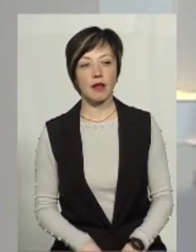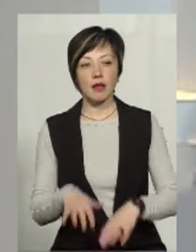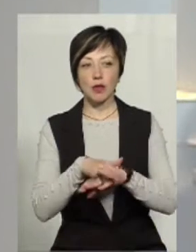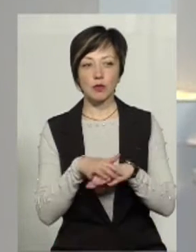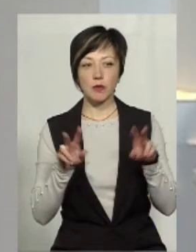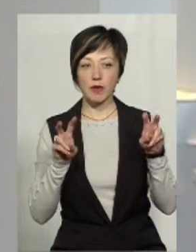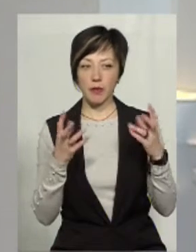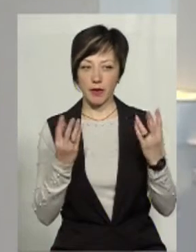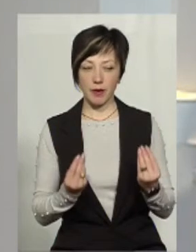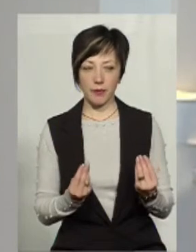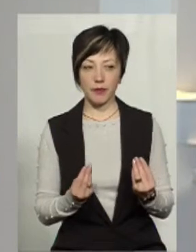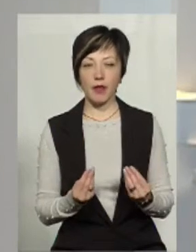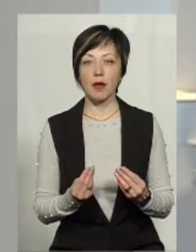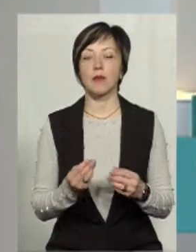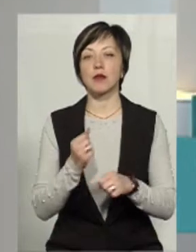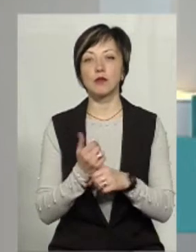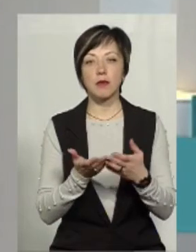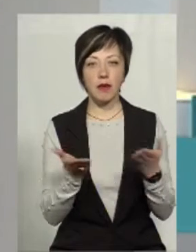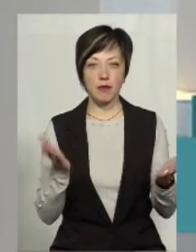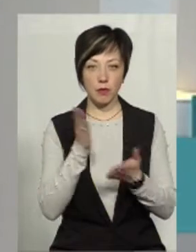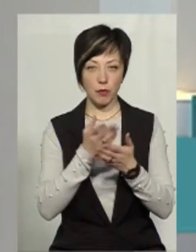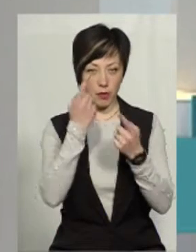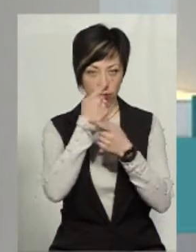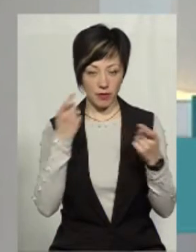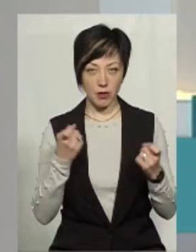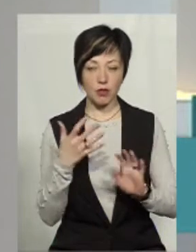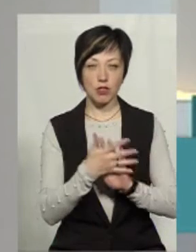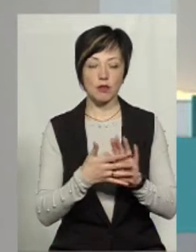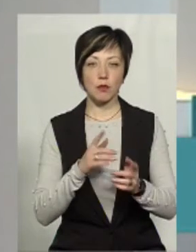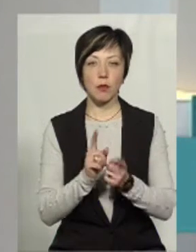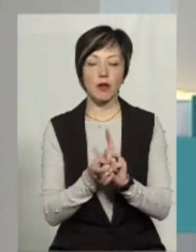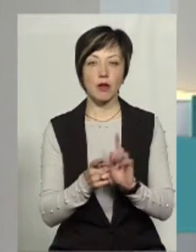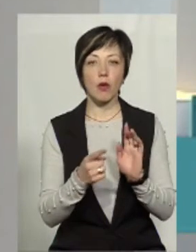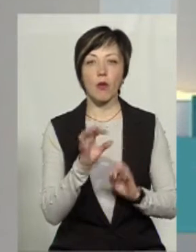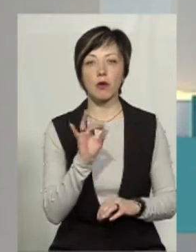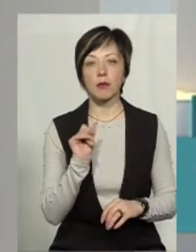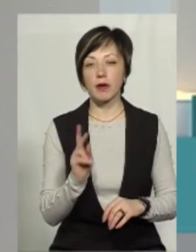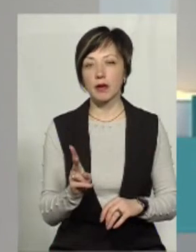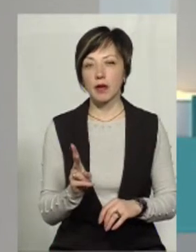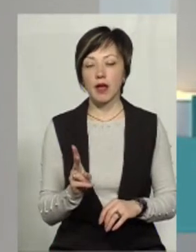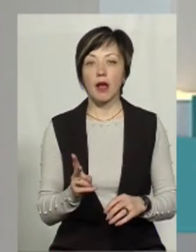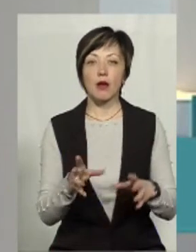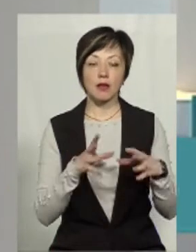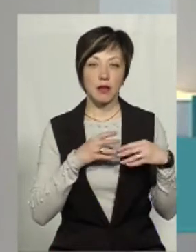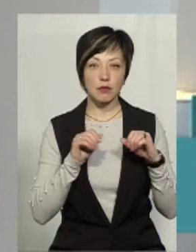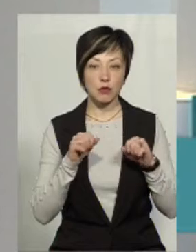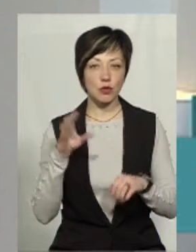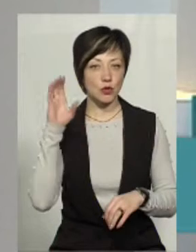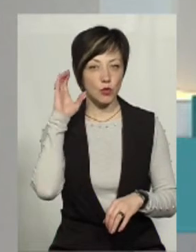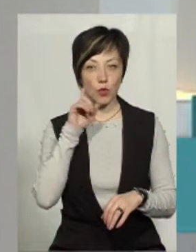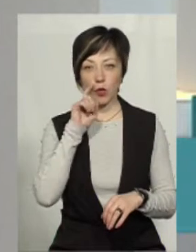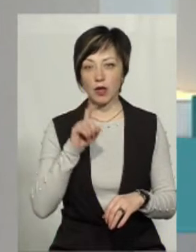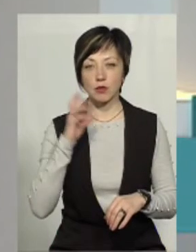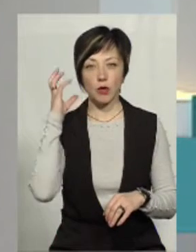На Суспільному тема дня. Ми працюємо для вас наживо. На жестову мову перекладає Ольга Рибак. Нас також можна слухати